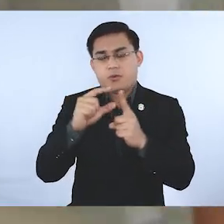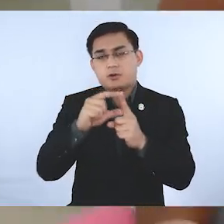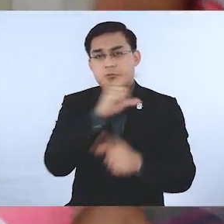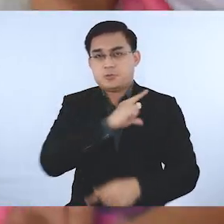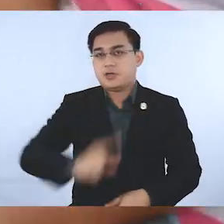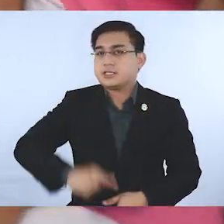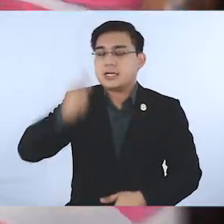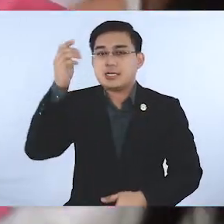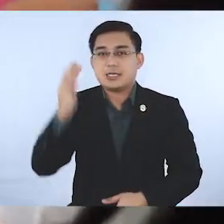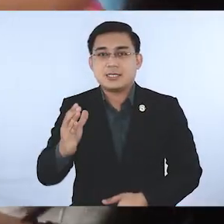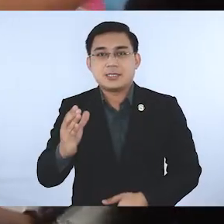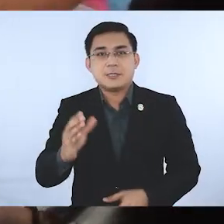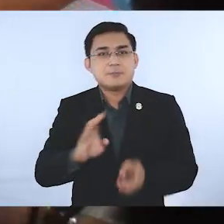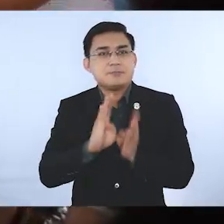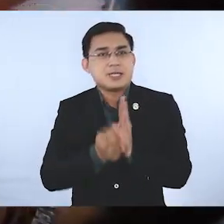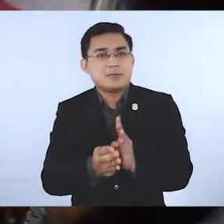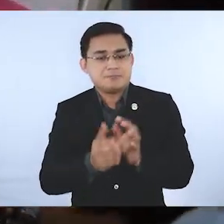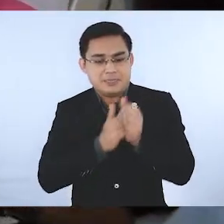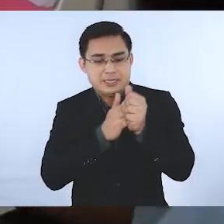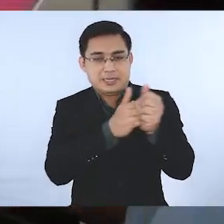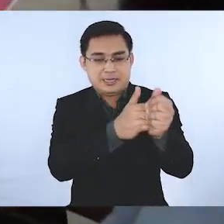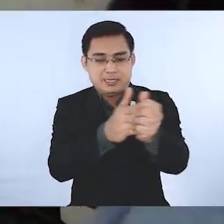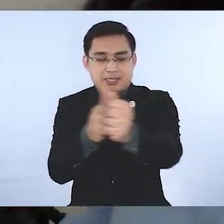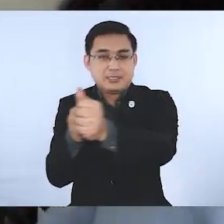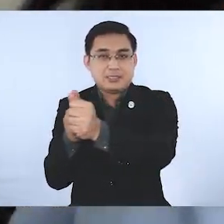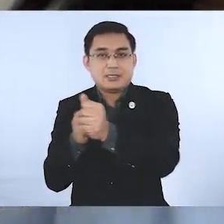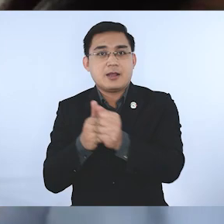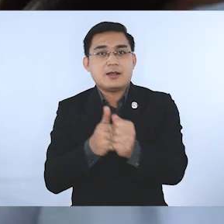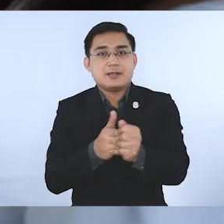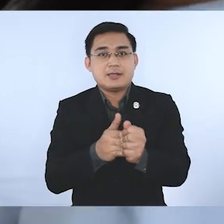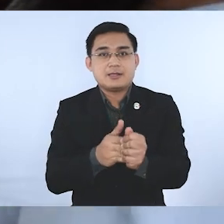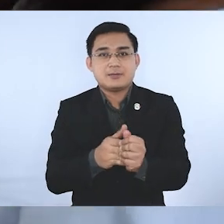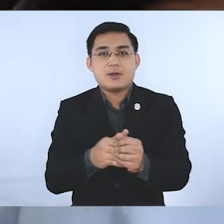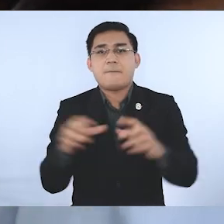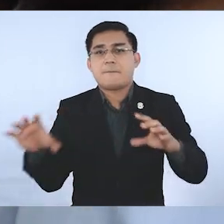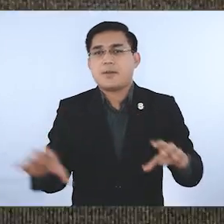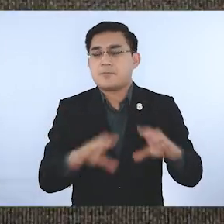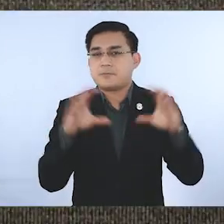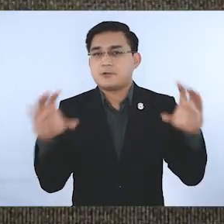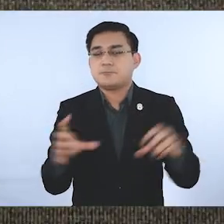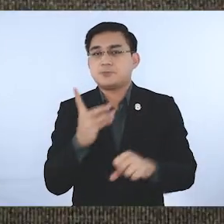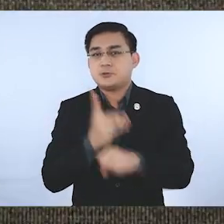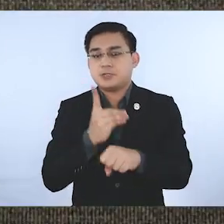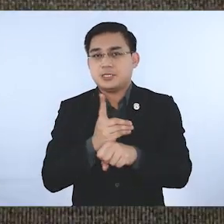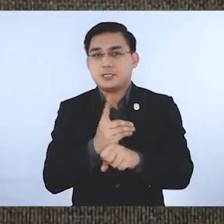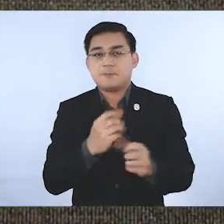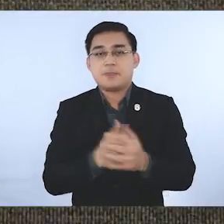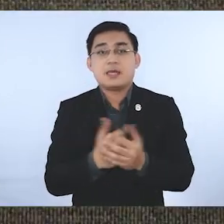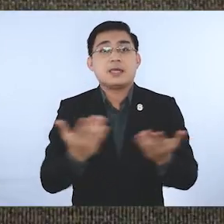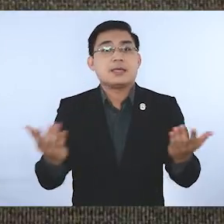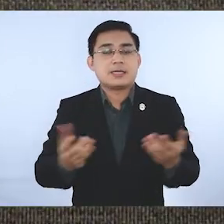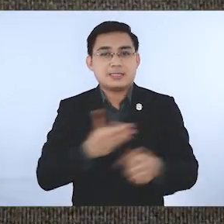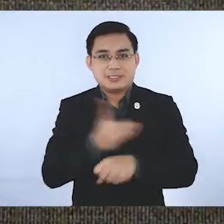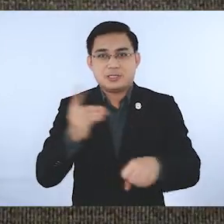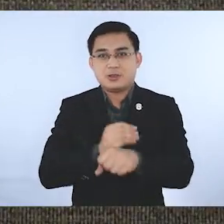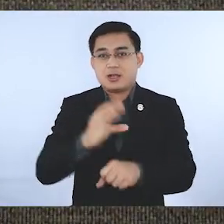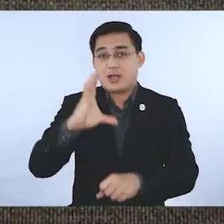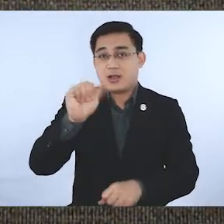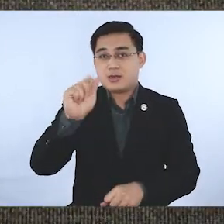Panginoong Diyos na magiging gabay ng bawat isa sa pagganap ng tungkulin. dito sa distrito ng